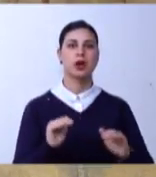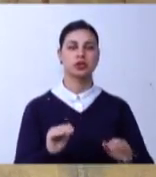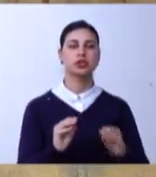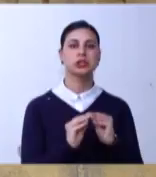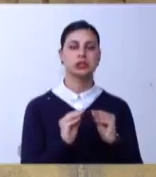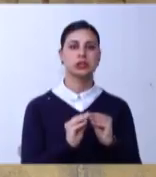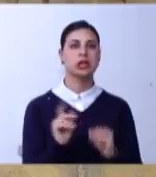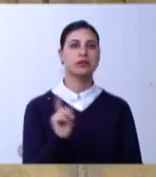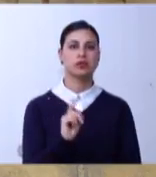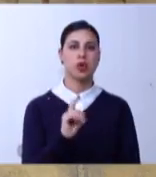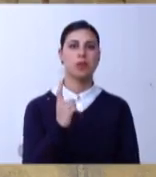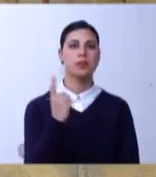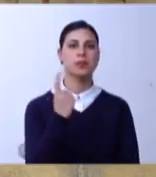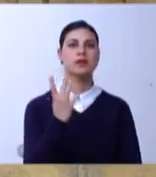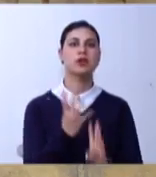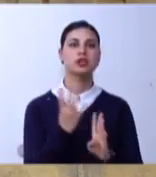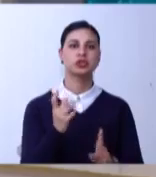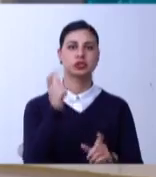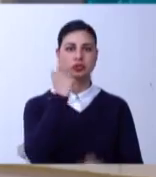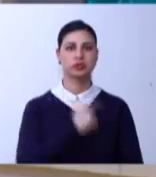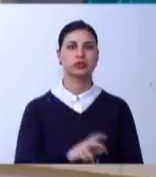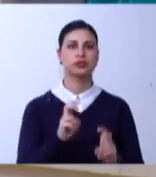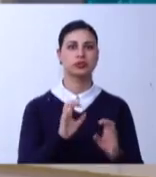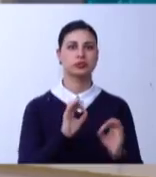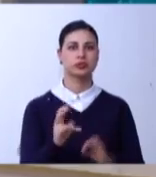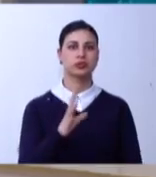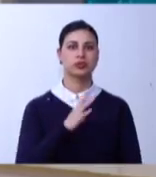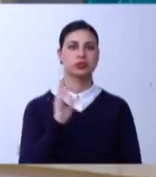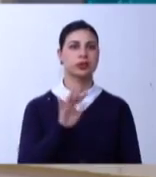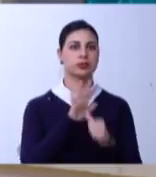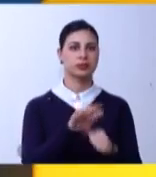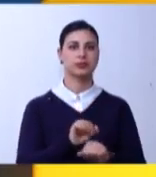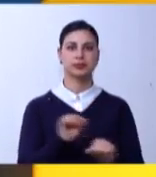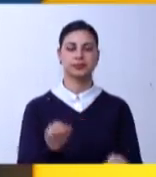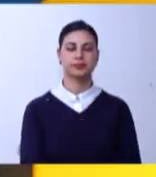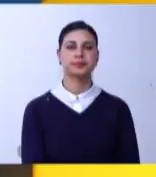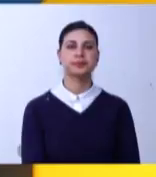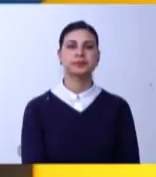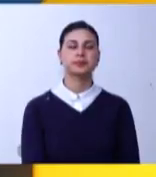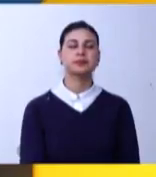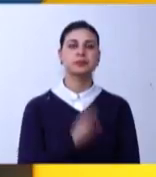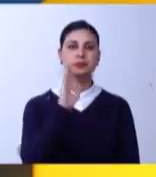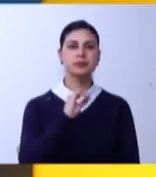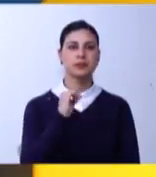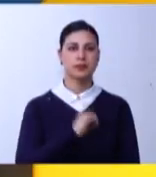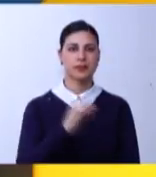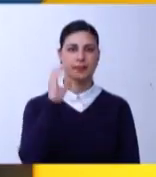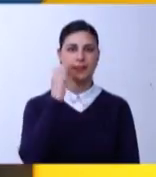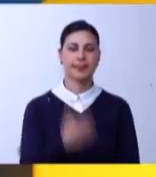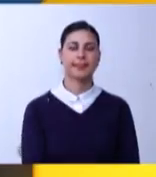ისე რომ არ პირველ რიგში ჰიგიენიდან გამომდინარე და მეორე რომ არ გახდეს ბულინგის საბაბი. დილამშვიდობისა,